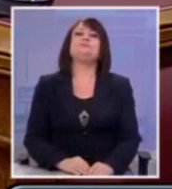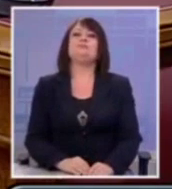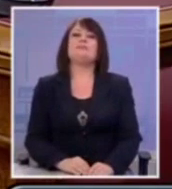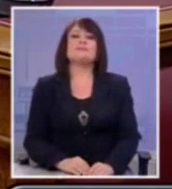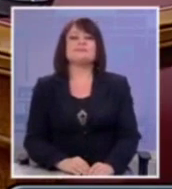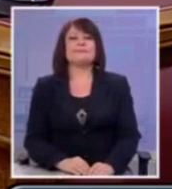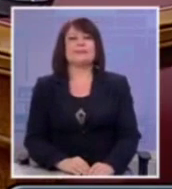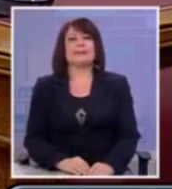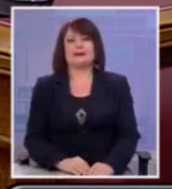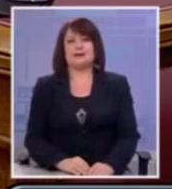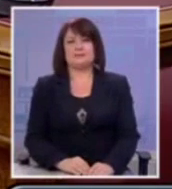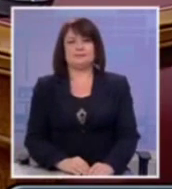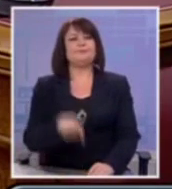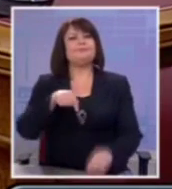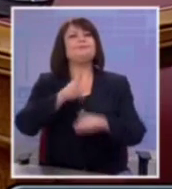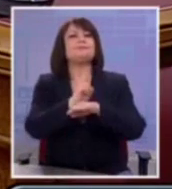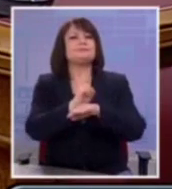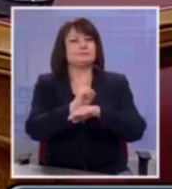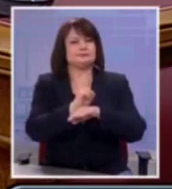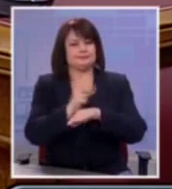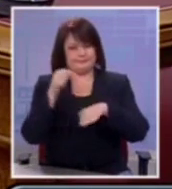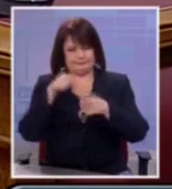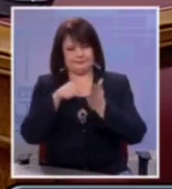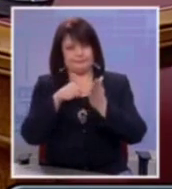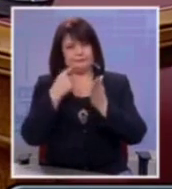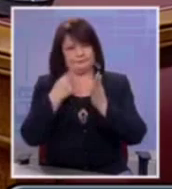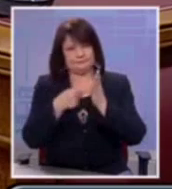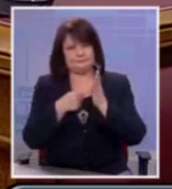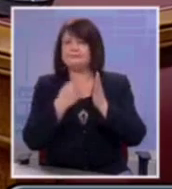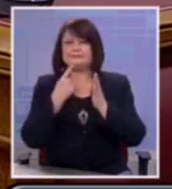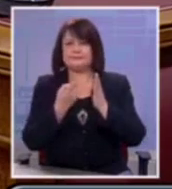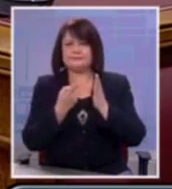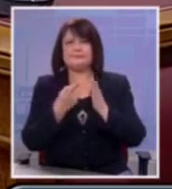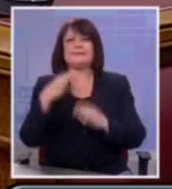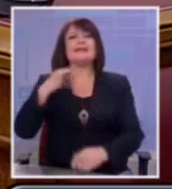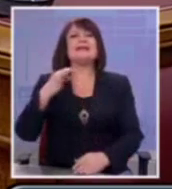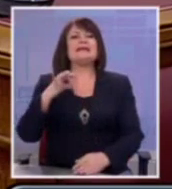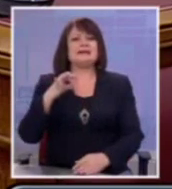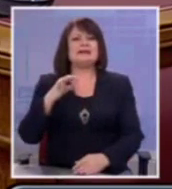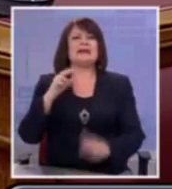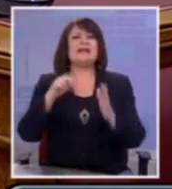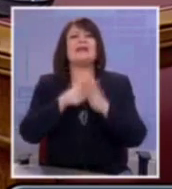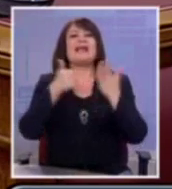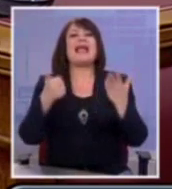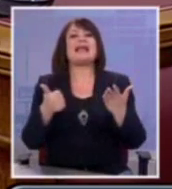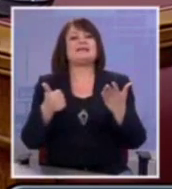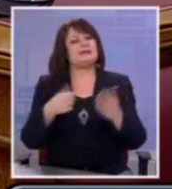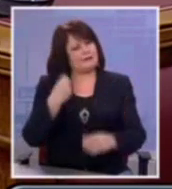το έγγραφο το οποίο σας ανέφερα, λέει στη σελίδα 16, θα το